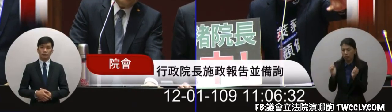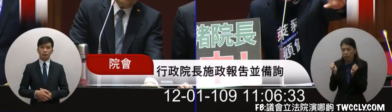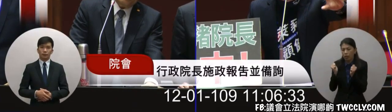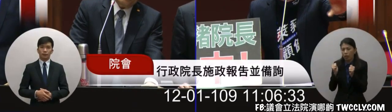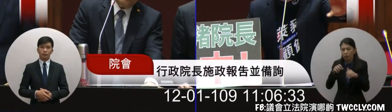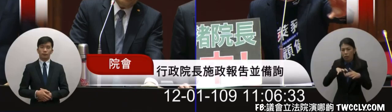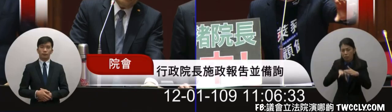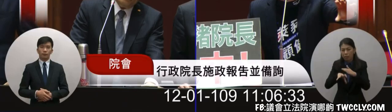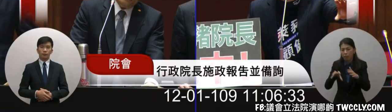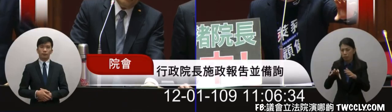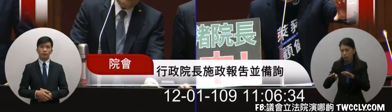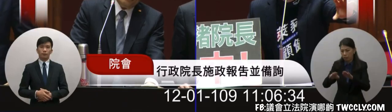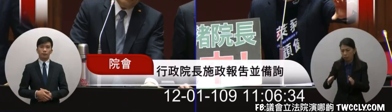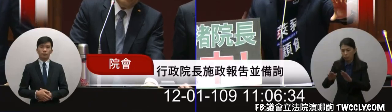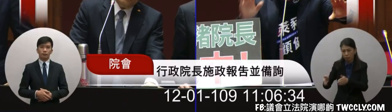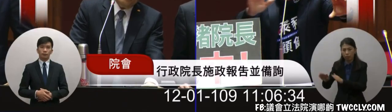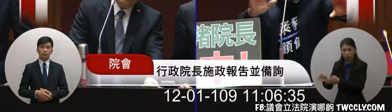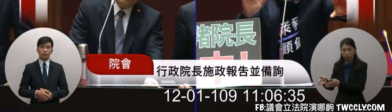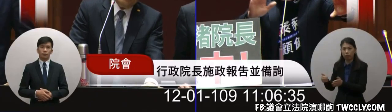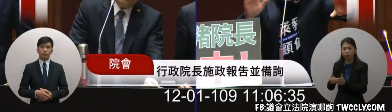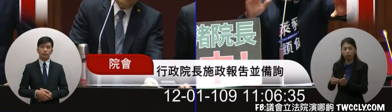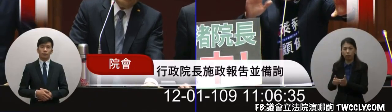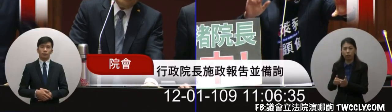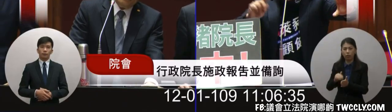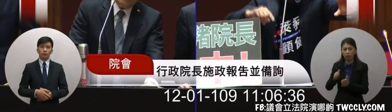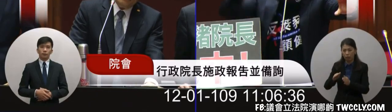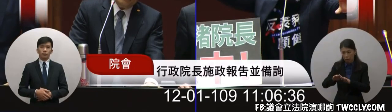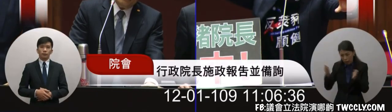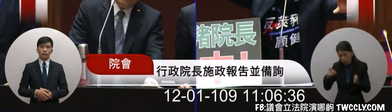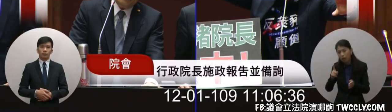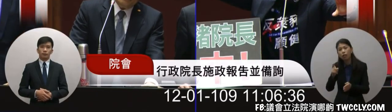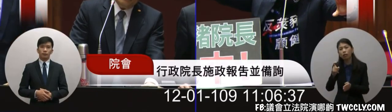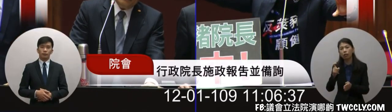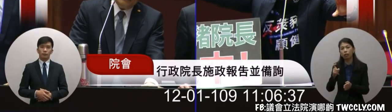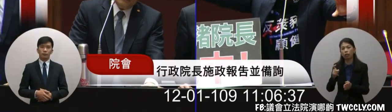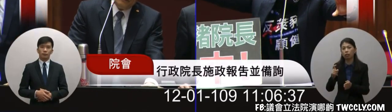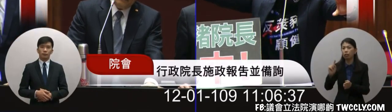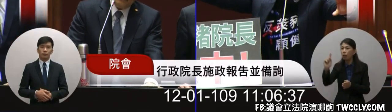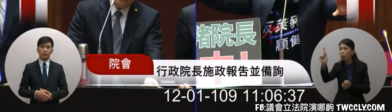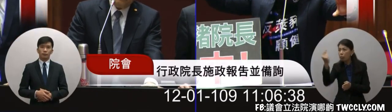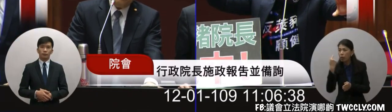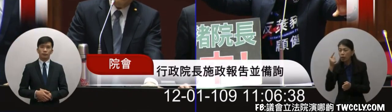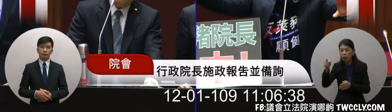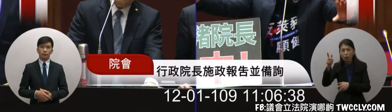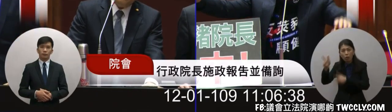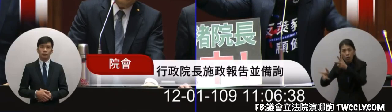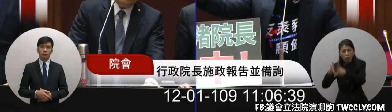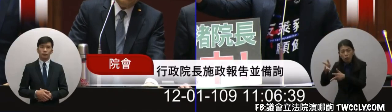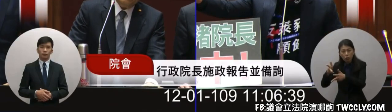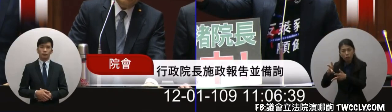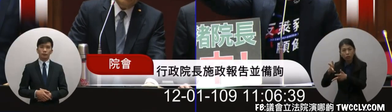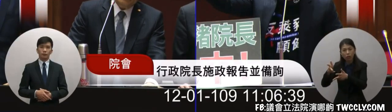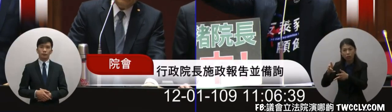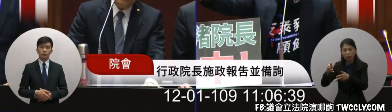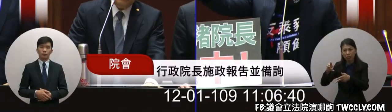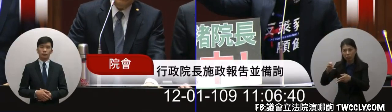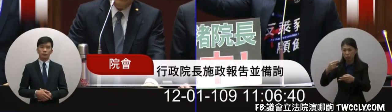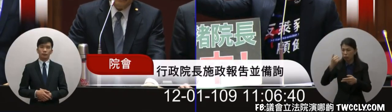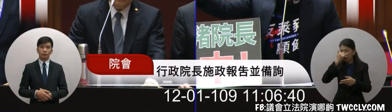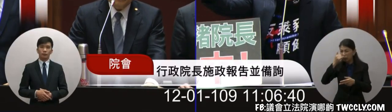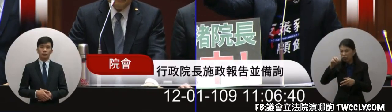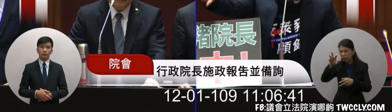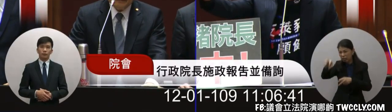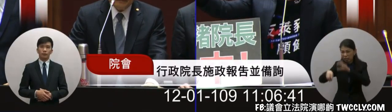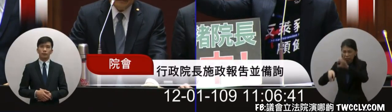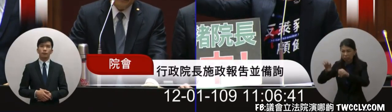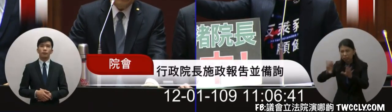冷藏都一箱一箱的，但是我们没有办法看清楚说源头他工厂的时候怎么处理这一些牛肉、猪